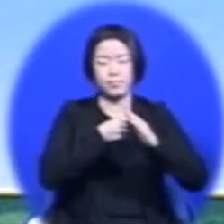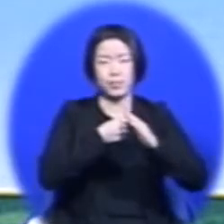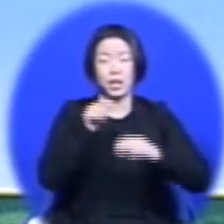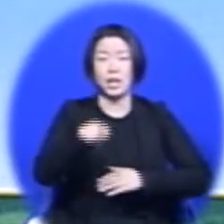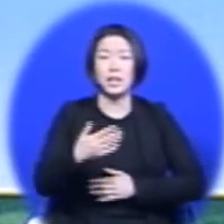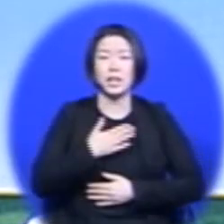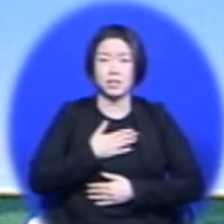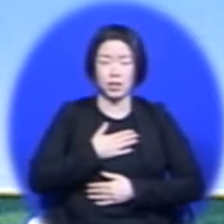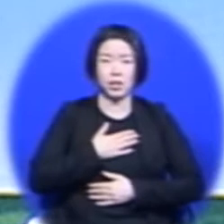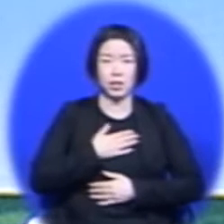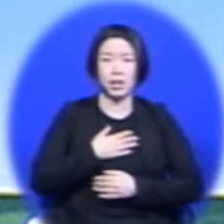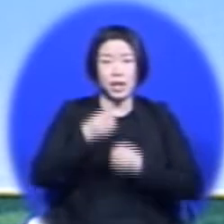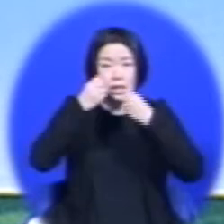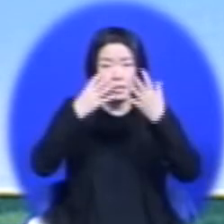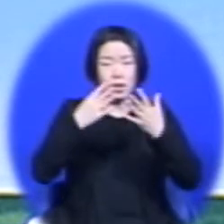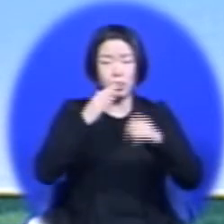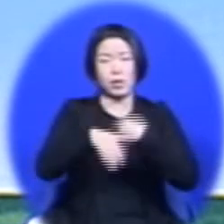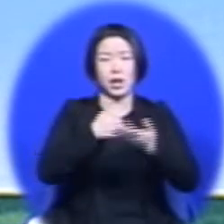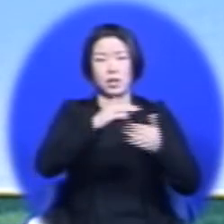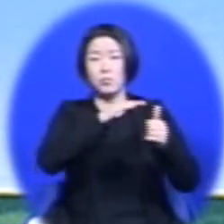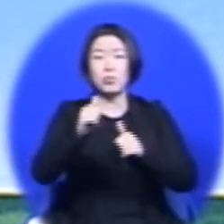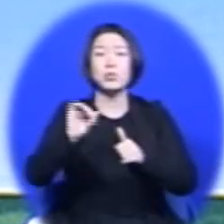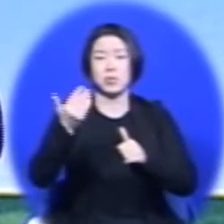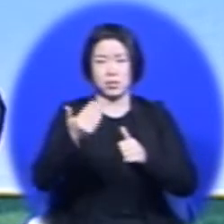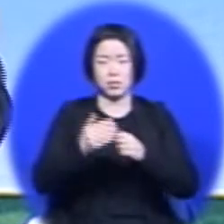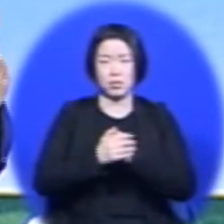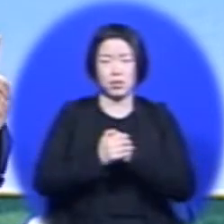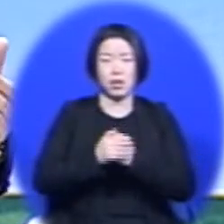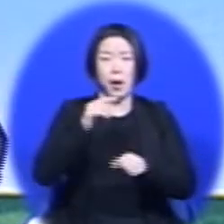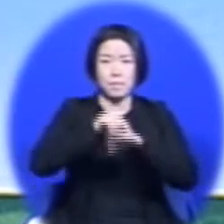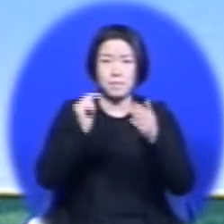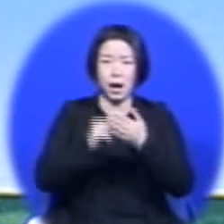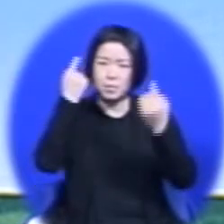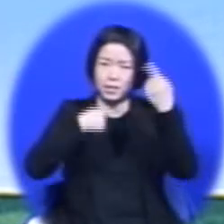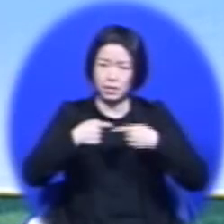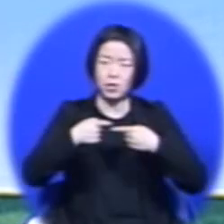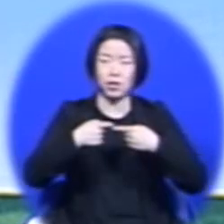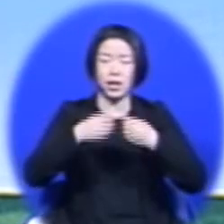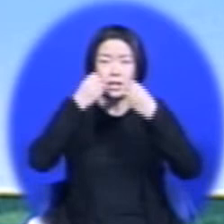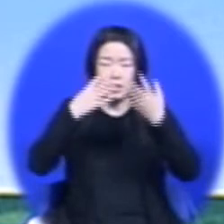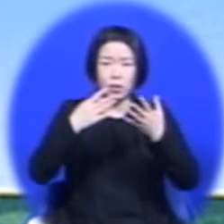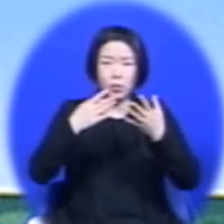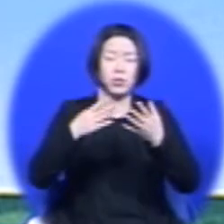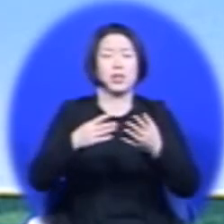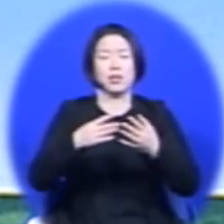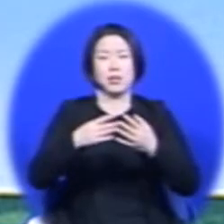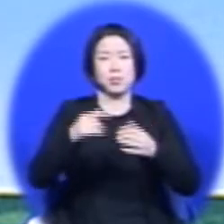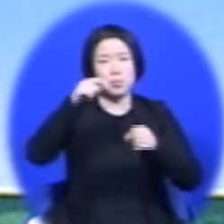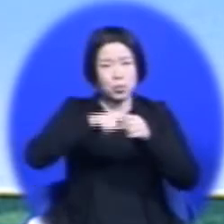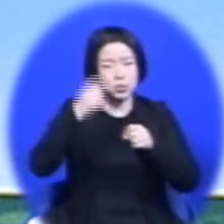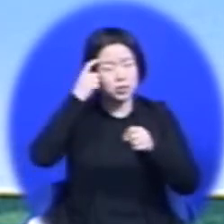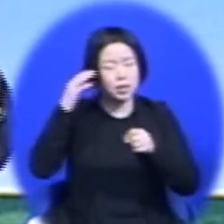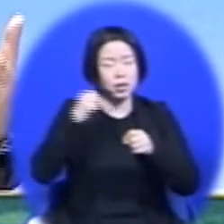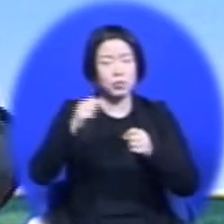저에게 새로운 소명이 되었습니다. 마음의 상처가 새로운 소명으로 바뀌었습니다.